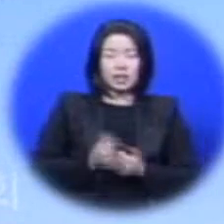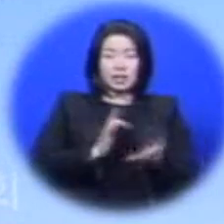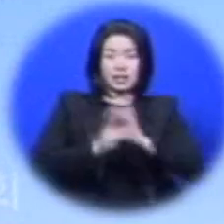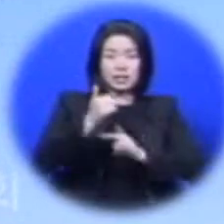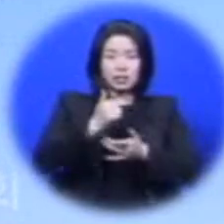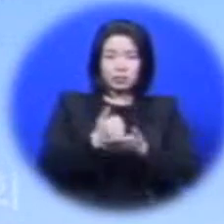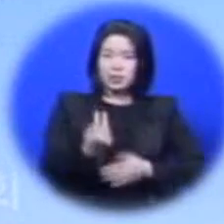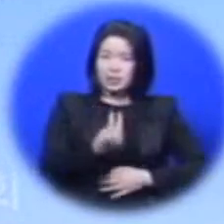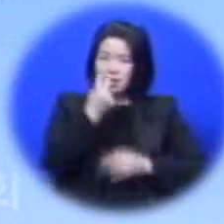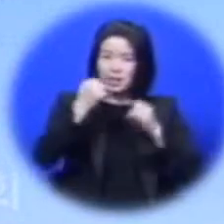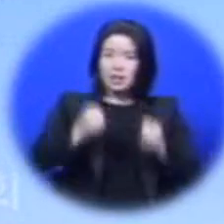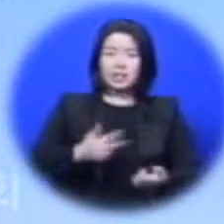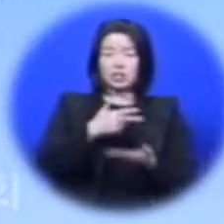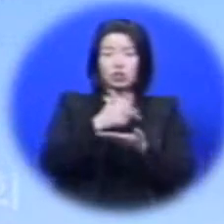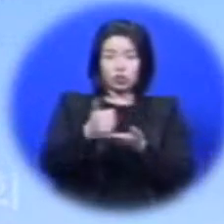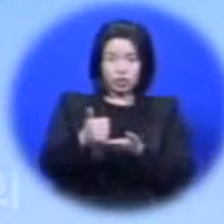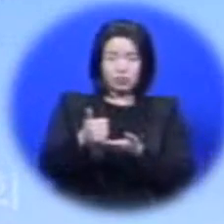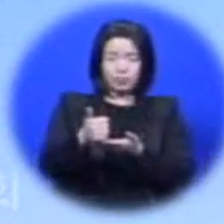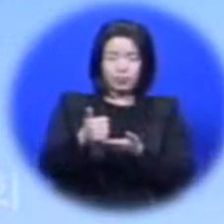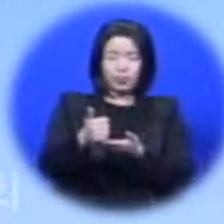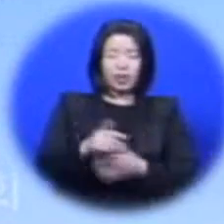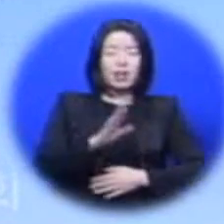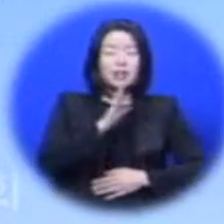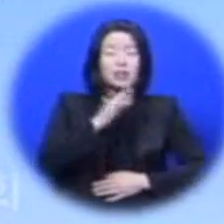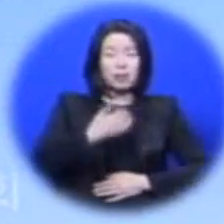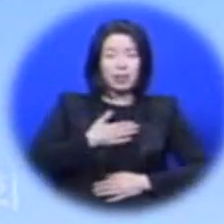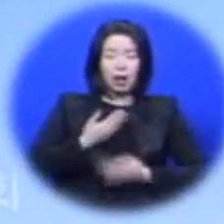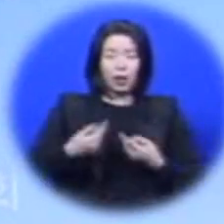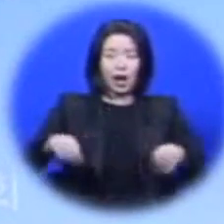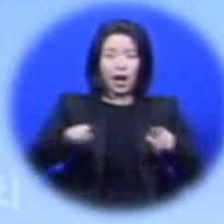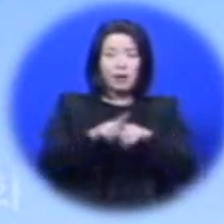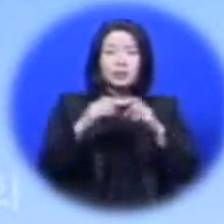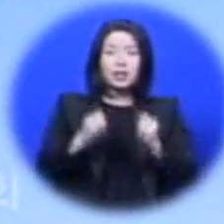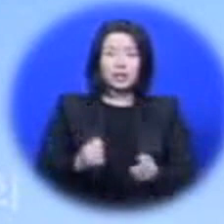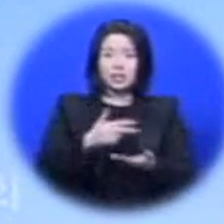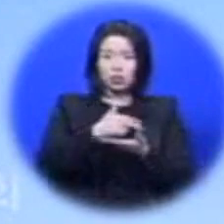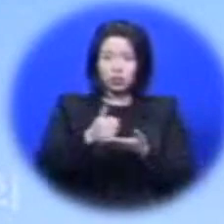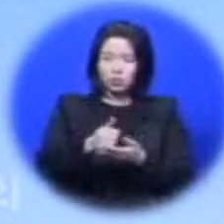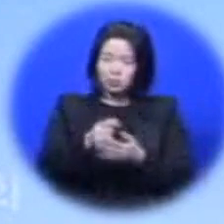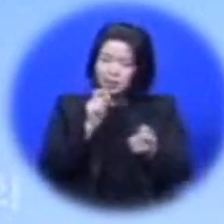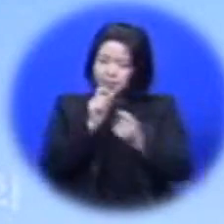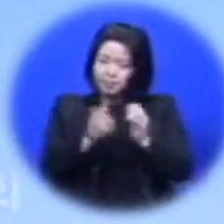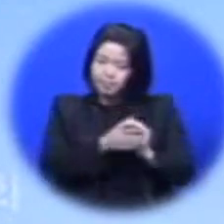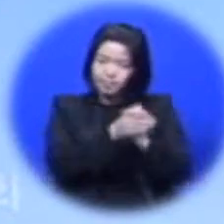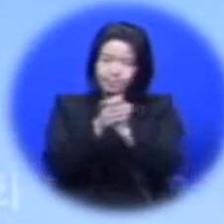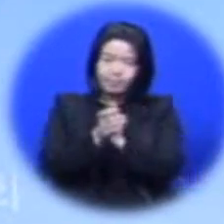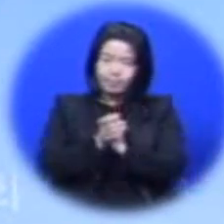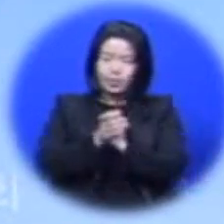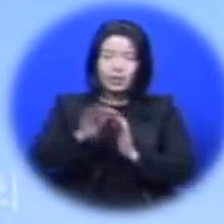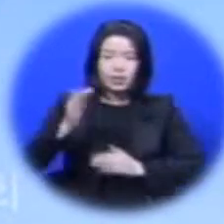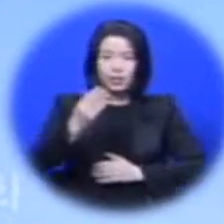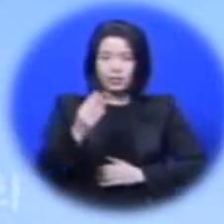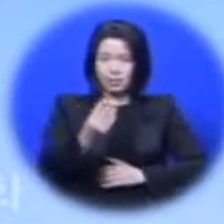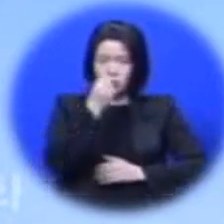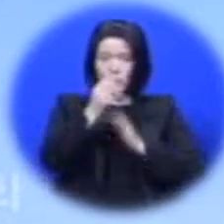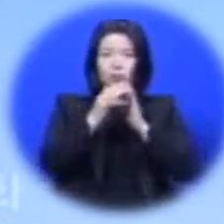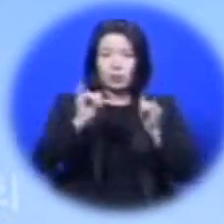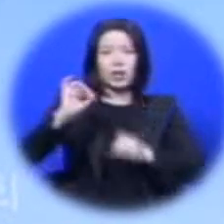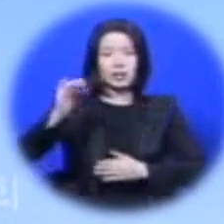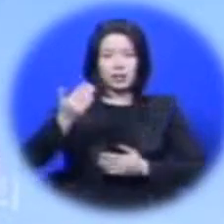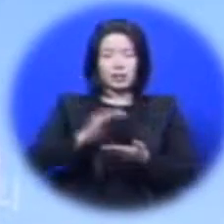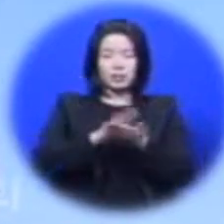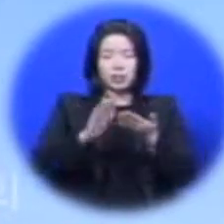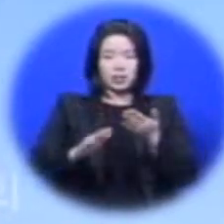예수님을 살아계신 주님으로, 정말 나와 함께 계시는 주님과의 사귐이 있는 성도들이 되어야 합니다.